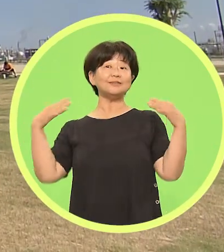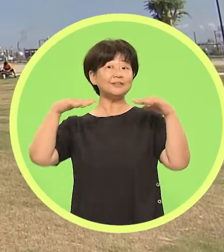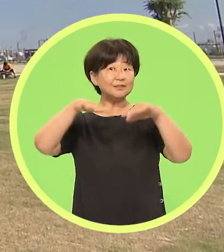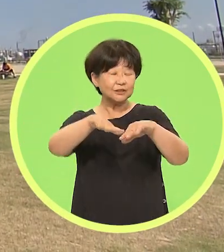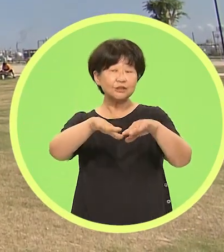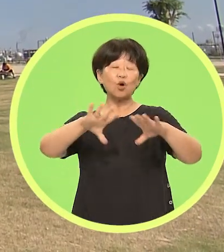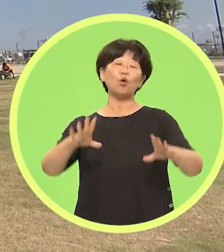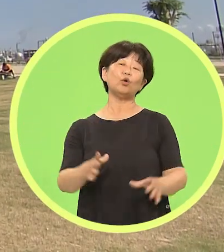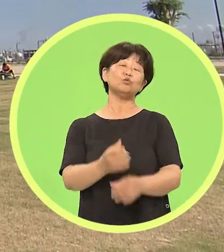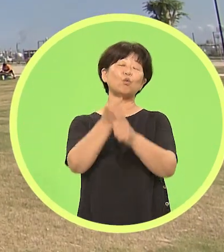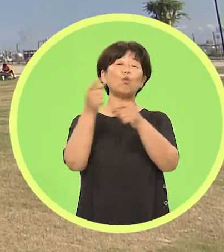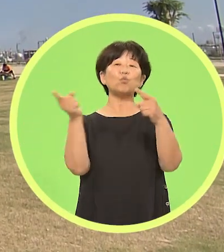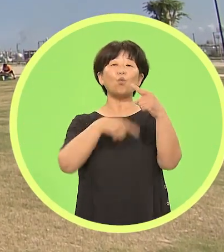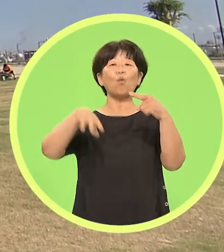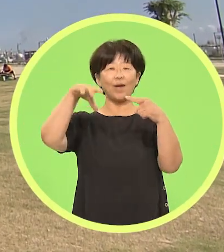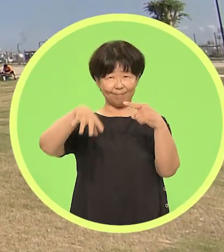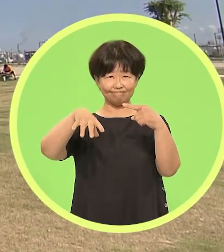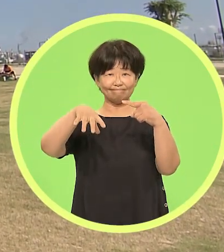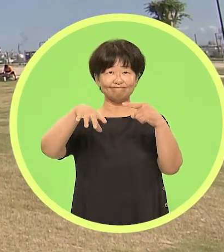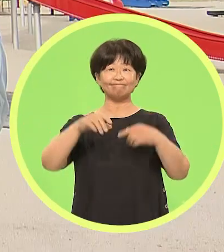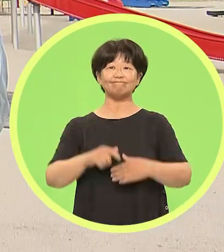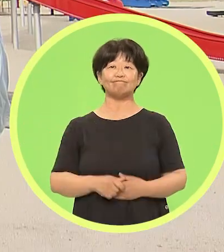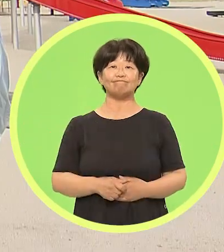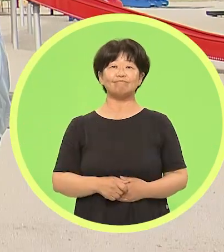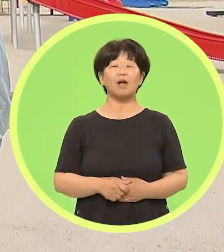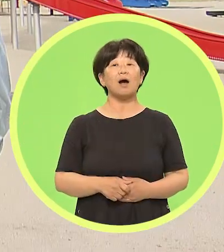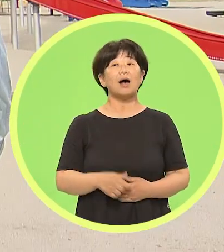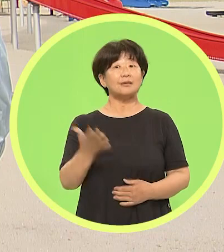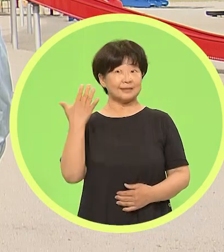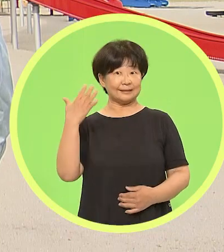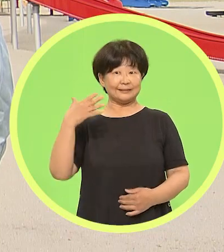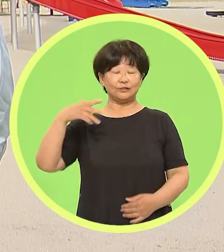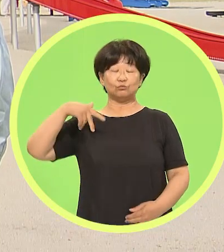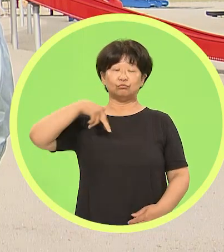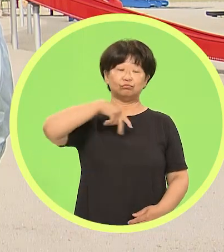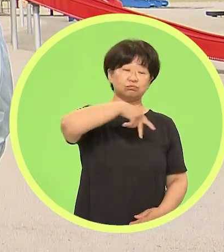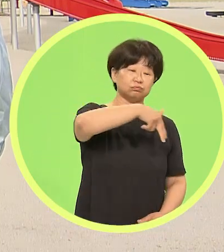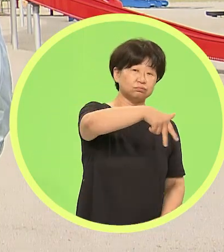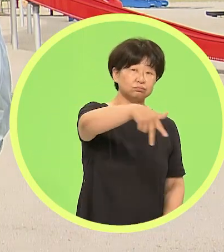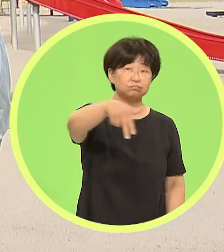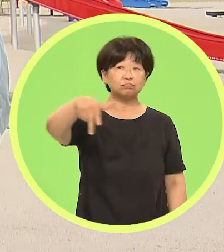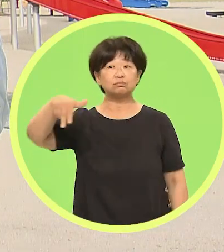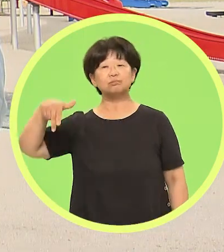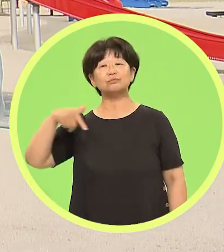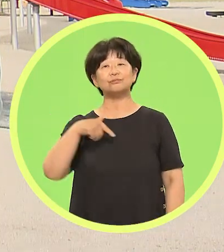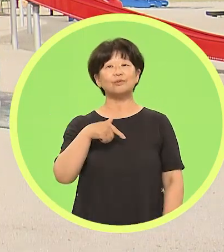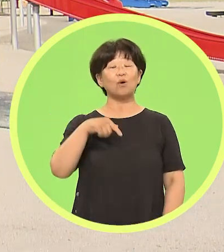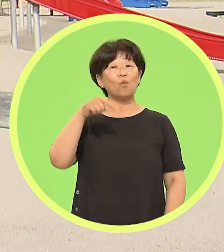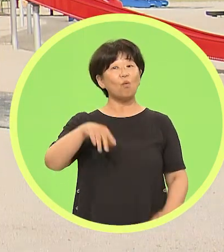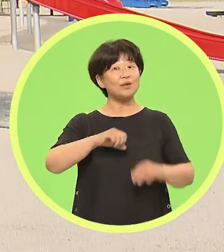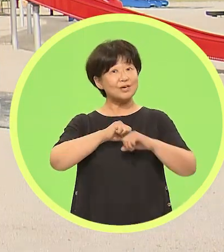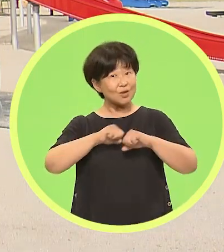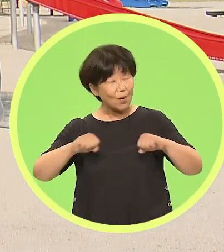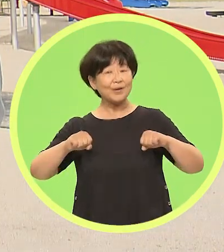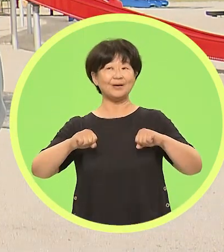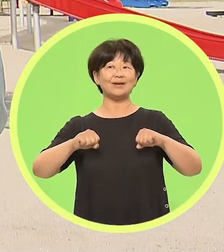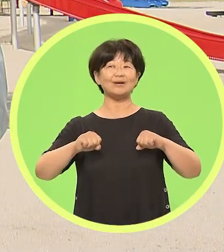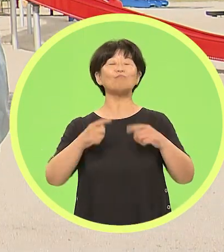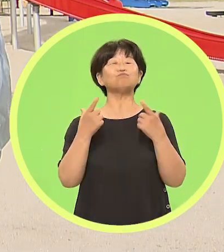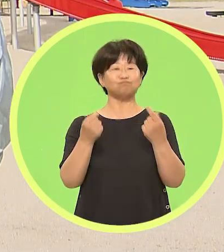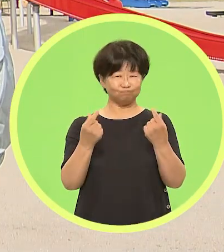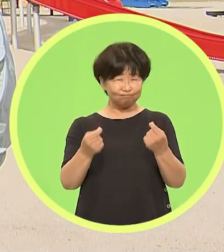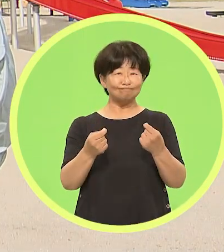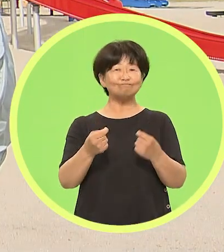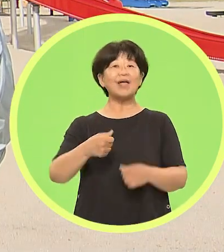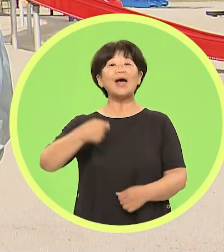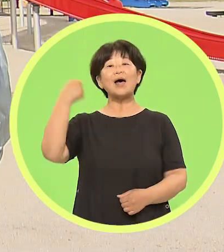に大人気の総合公園です。 いやー、ぐるっと公園を歩いてきたんですけど、広いですね。 そうで